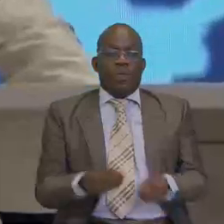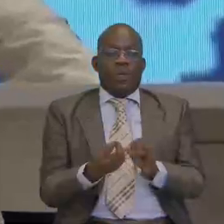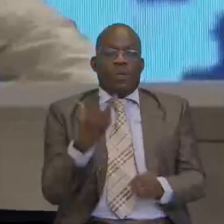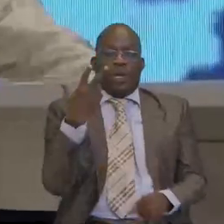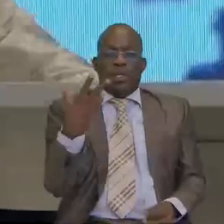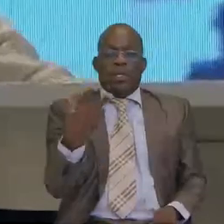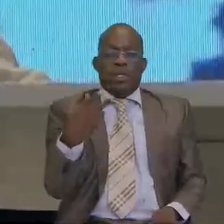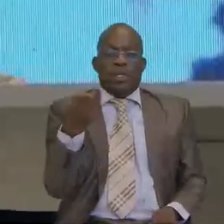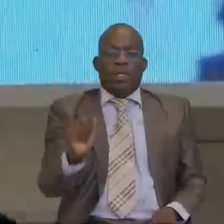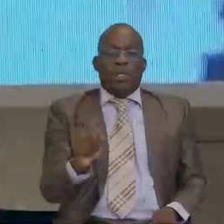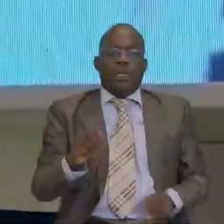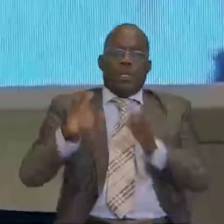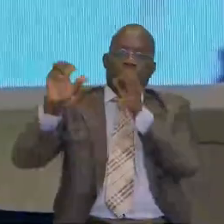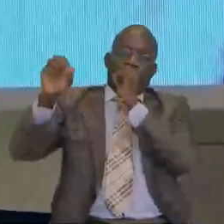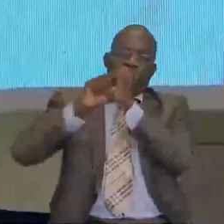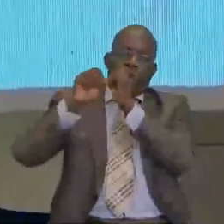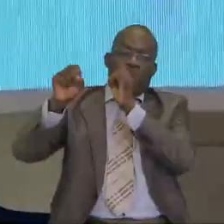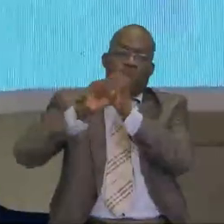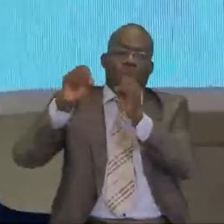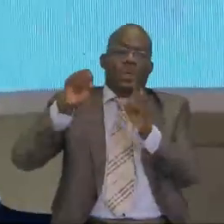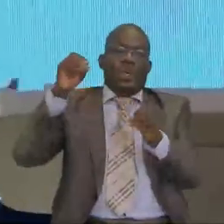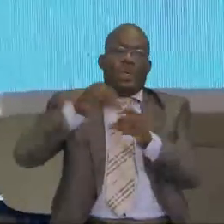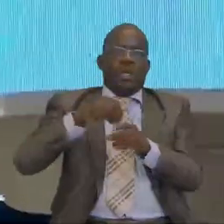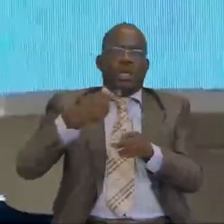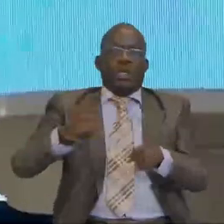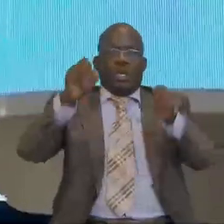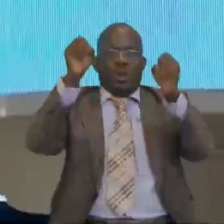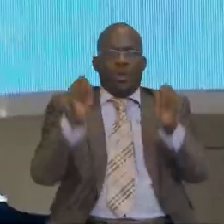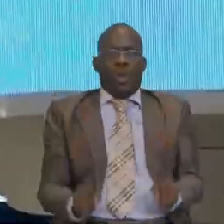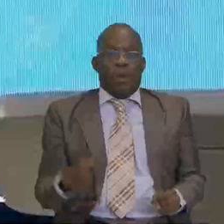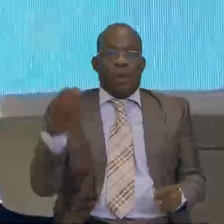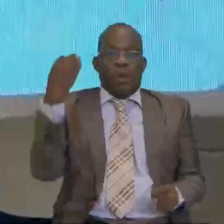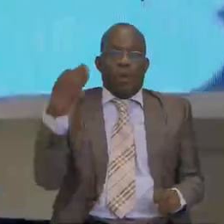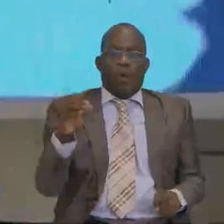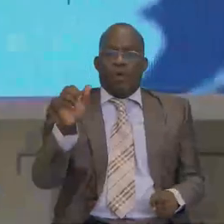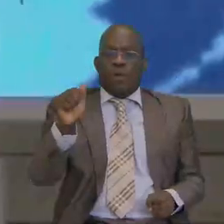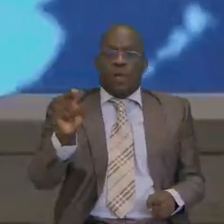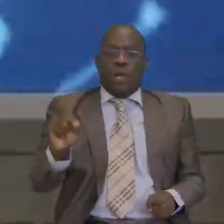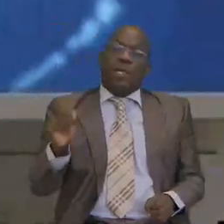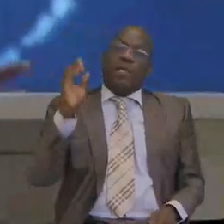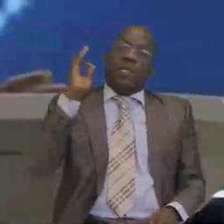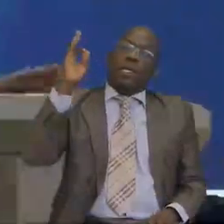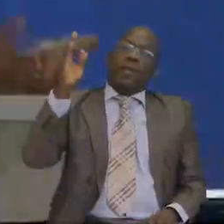Troisième point, la proclamation dans la puissance d'un évangéliste.